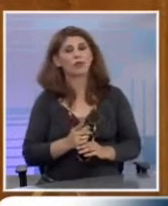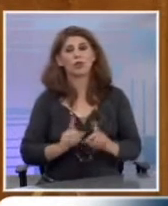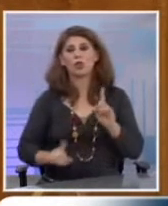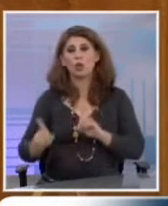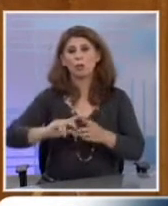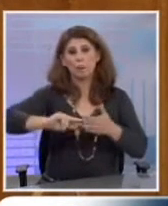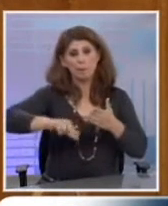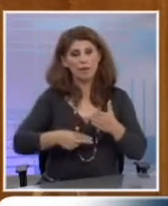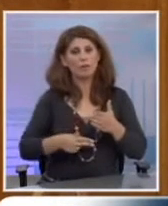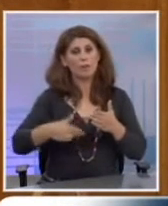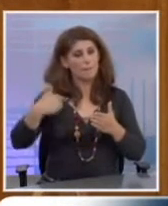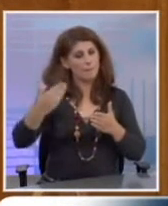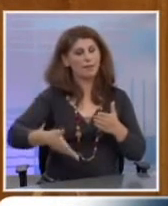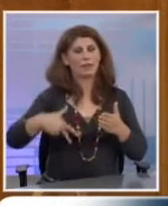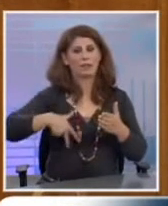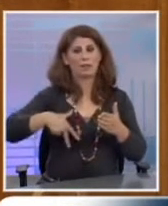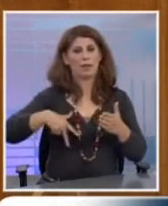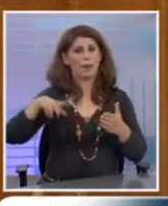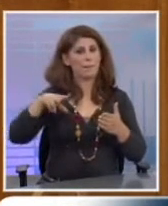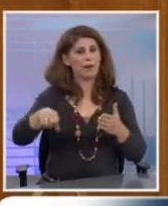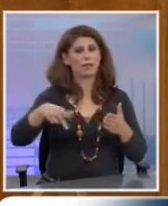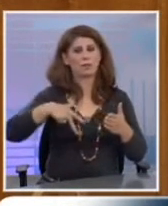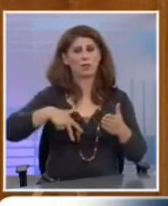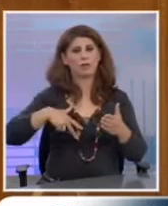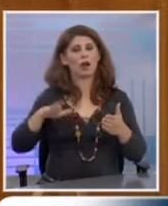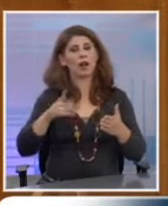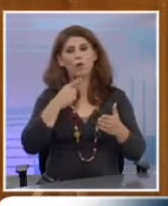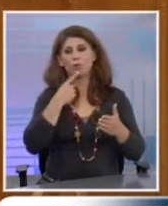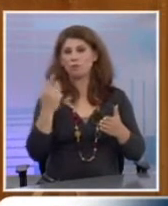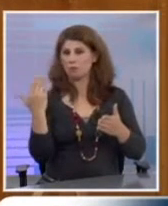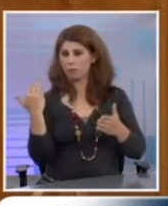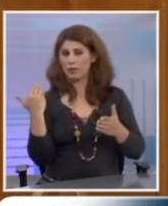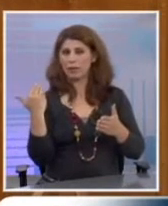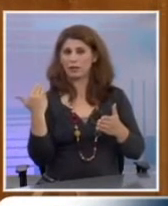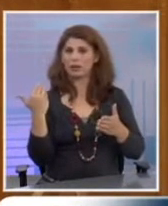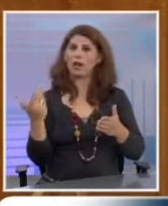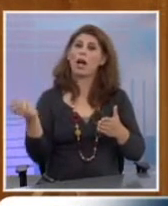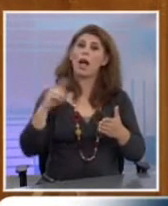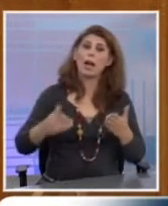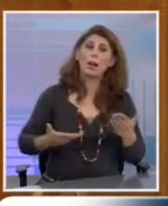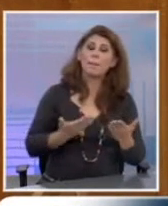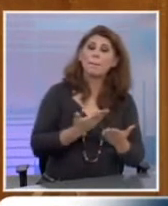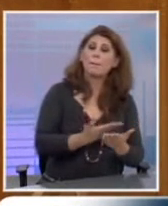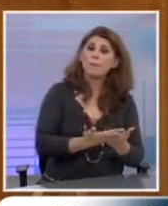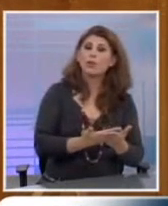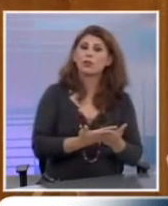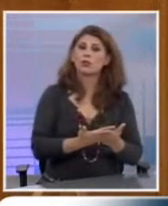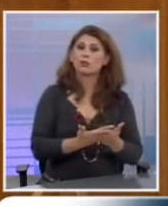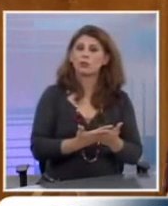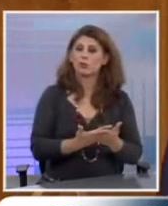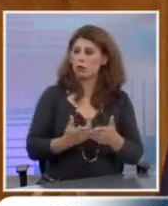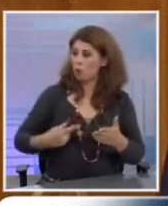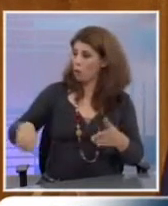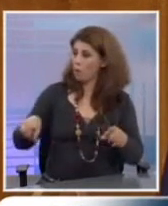υπέγραψαν μετά την κυβέρνηση, μαζί με την κυβέρνηση. Αλλά όπως είπα και πριν, εναλλακτική πρόταση από τους